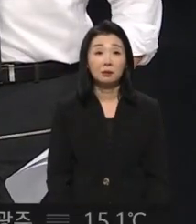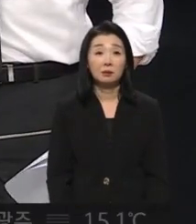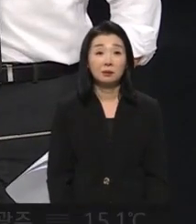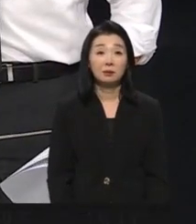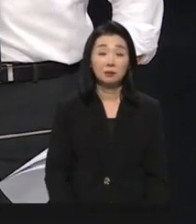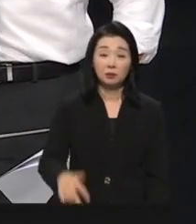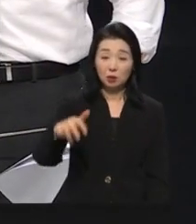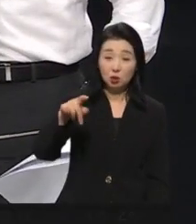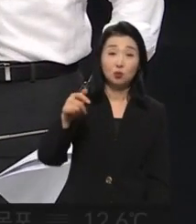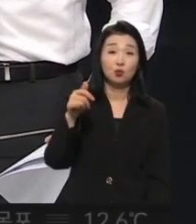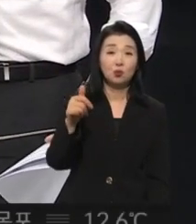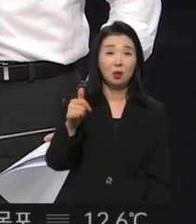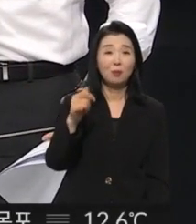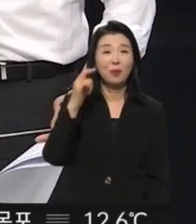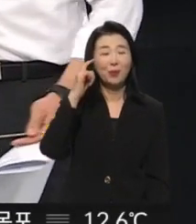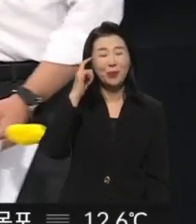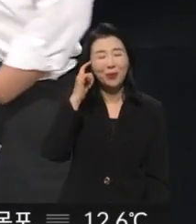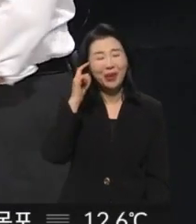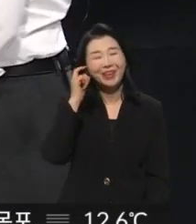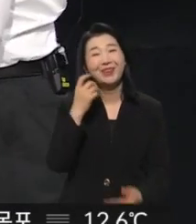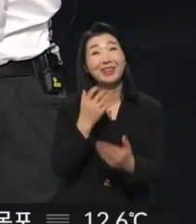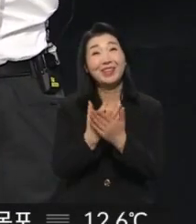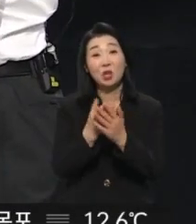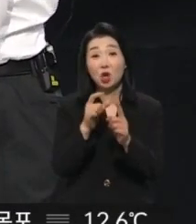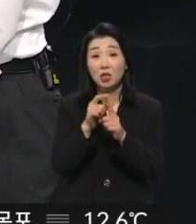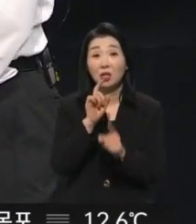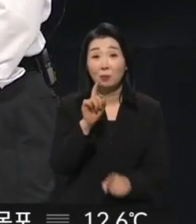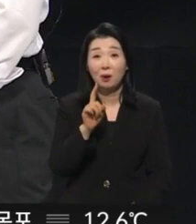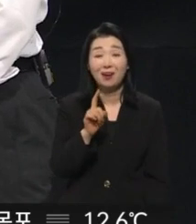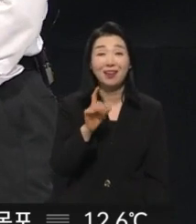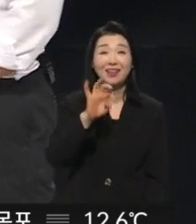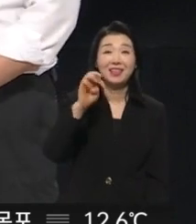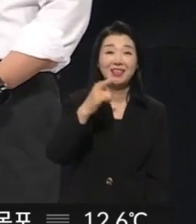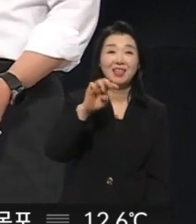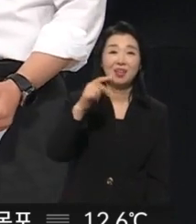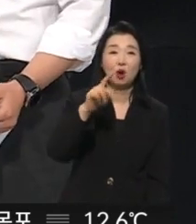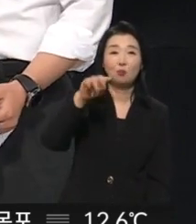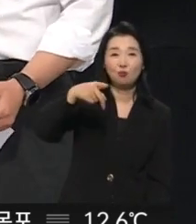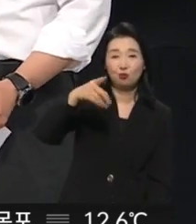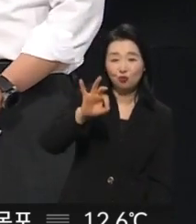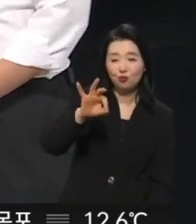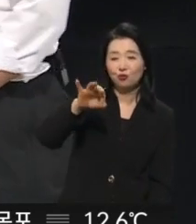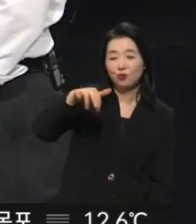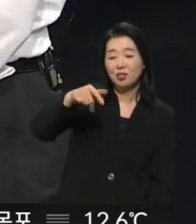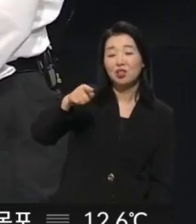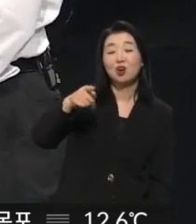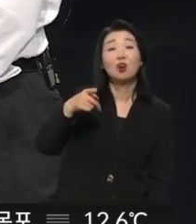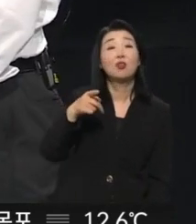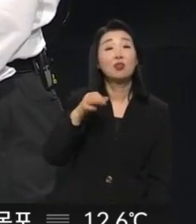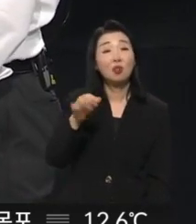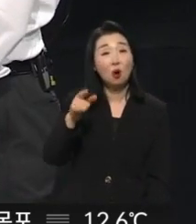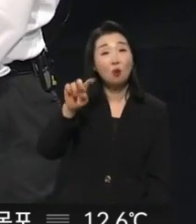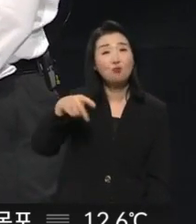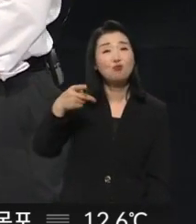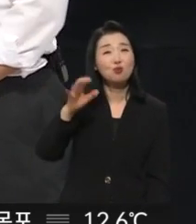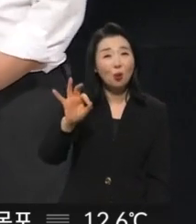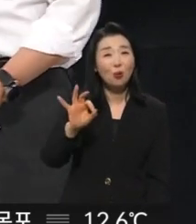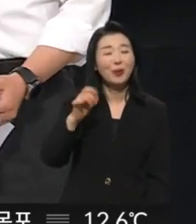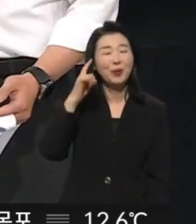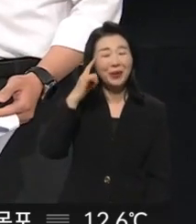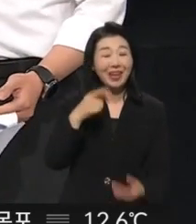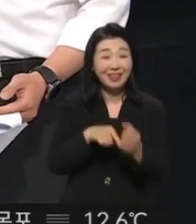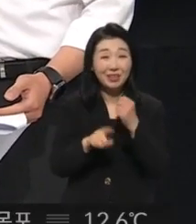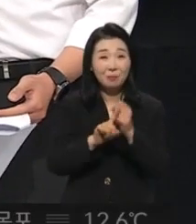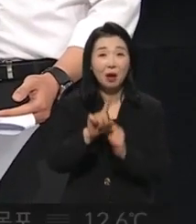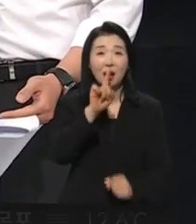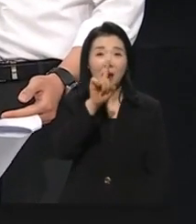조영 원내대표 이 고사 성어를 동원했습니다. 네, 이런 부중 천어 무용. 한마디 말이 맞지 않으면